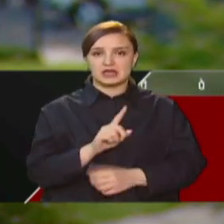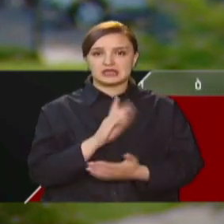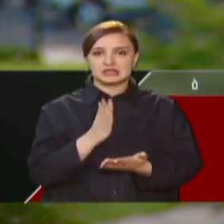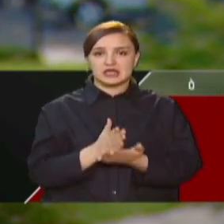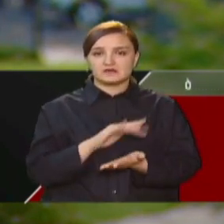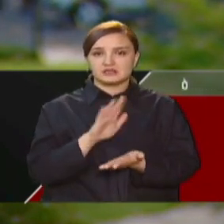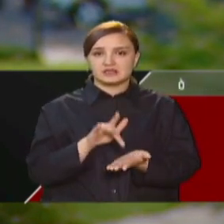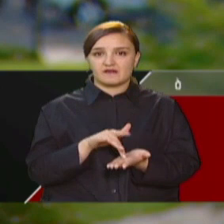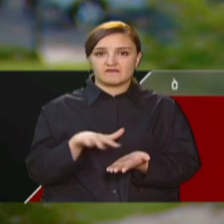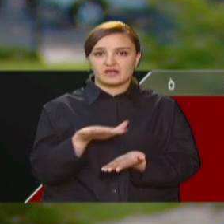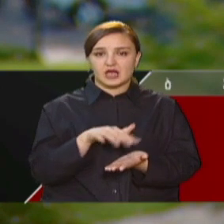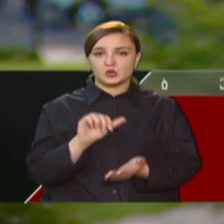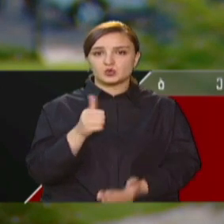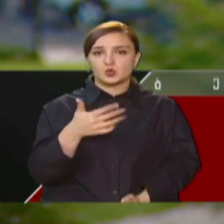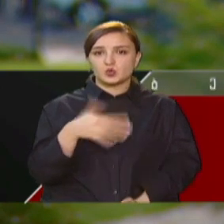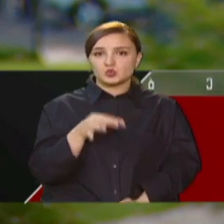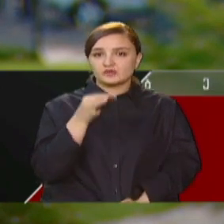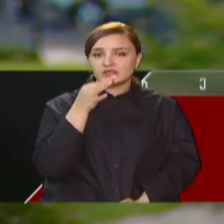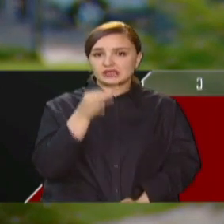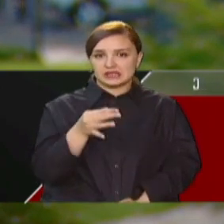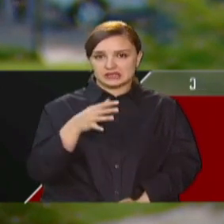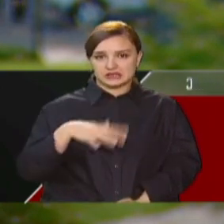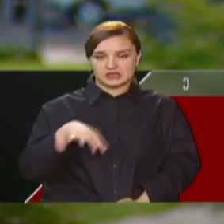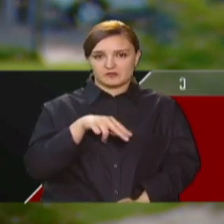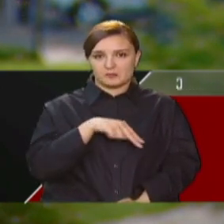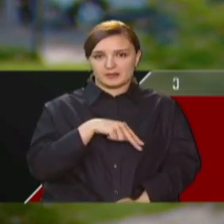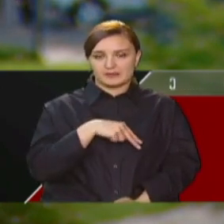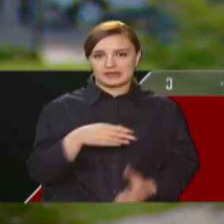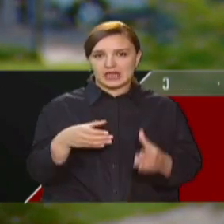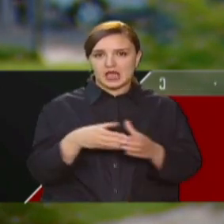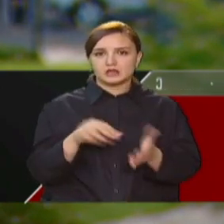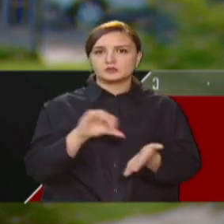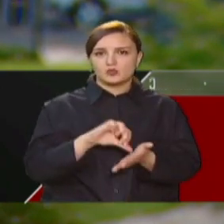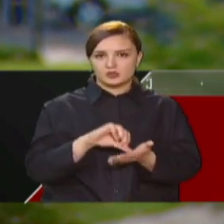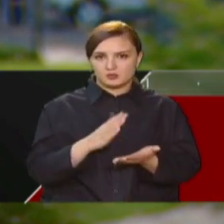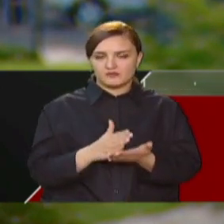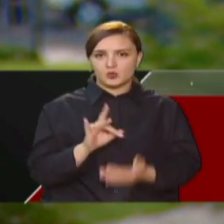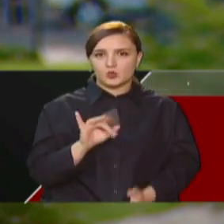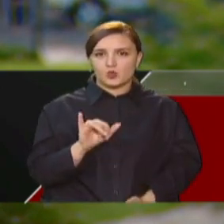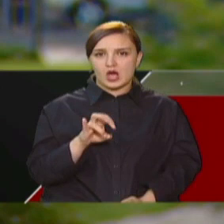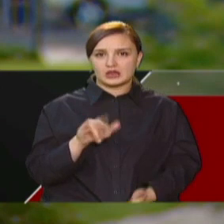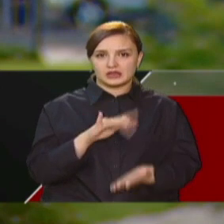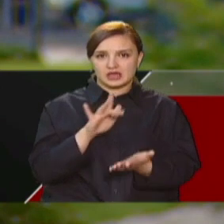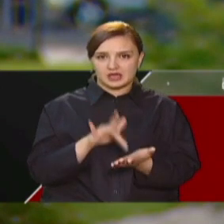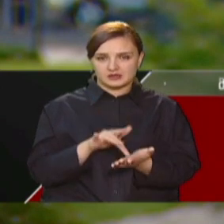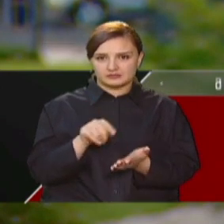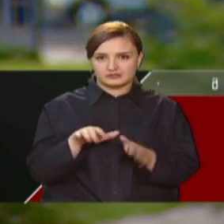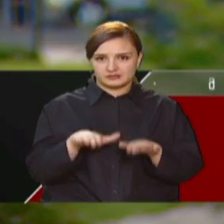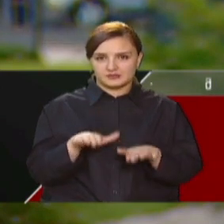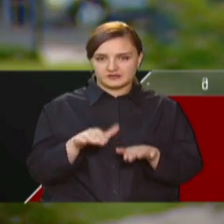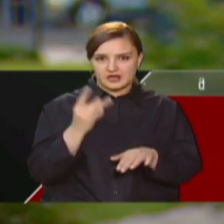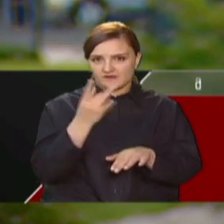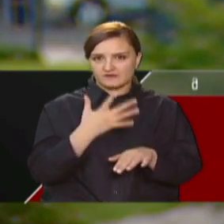ქვეყანას. როგორც უკვე გითხარით, საქართველოს საპარლამენტო დელეგაცია მონაწილეობს რუანდაში, კიგალში, იმ